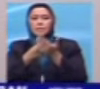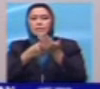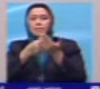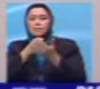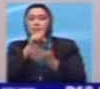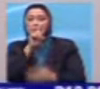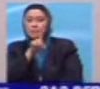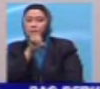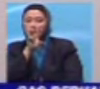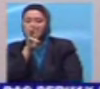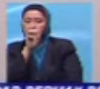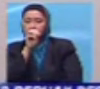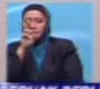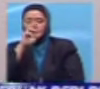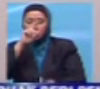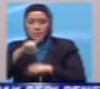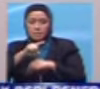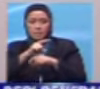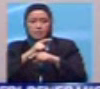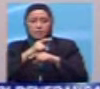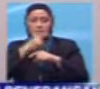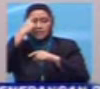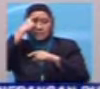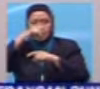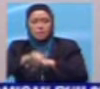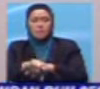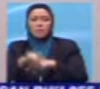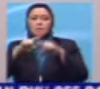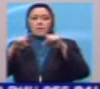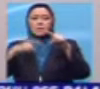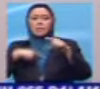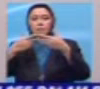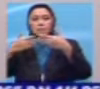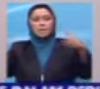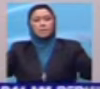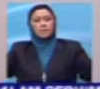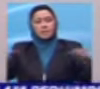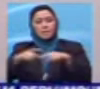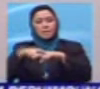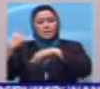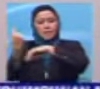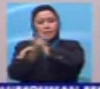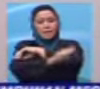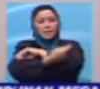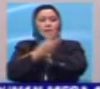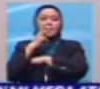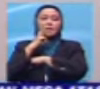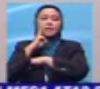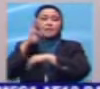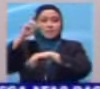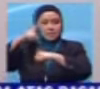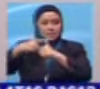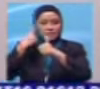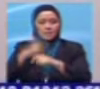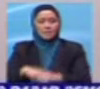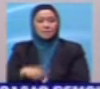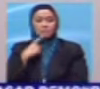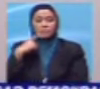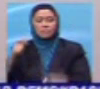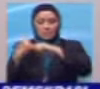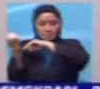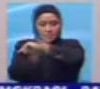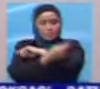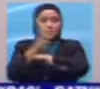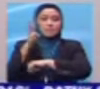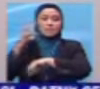Etno Botani di Gua Musang. Timbalan Pengerusi Kesedar, Datuk Nozula Madiah berkata, taman air pertama di daerah itu